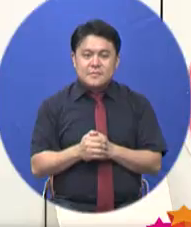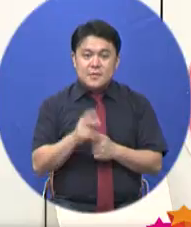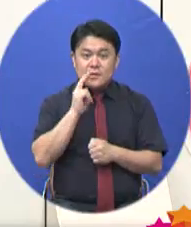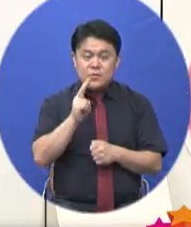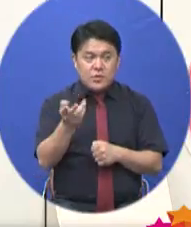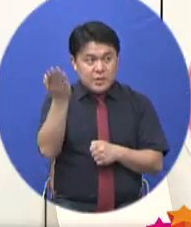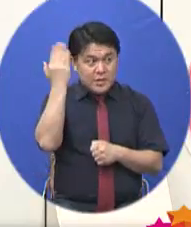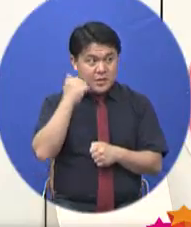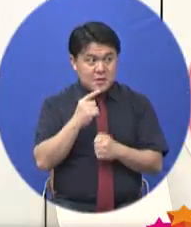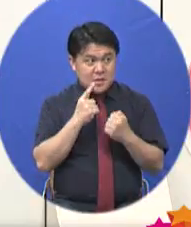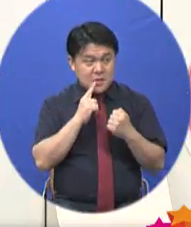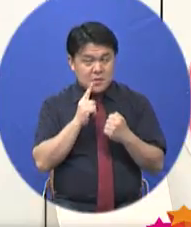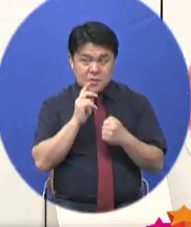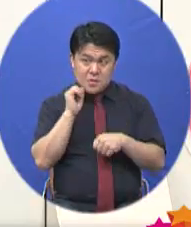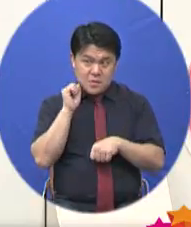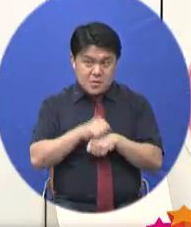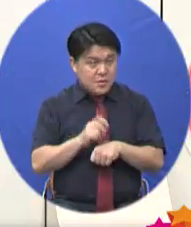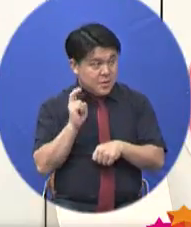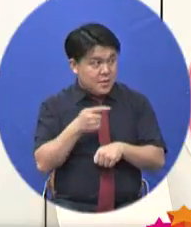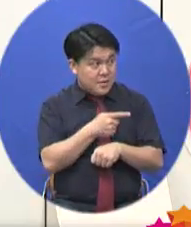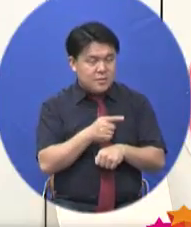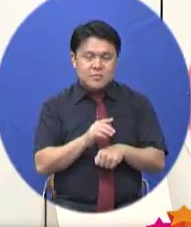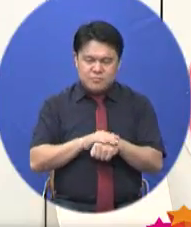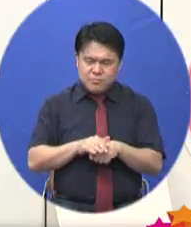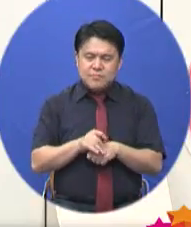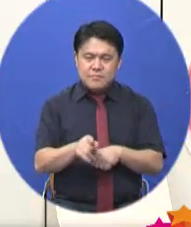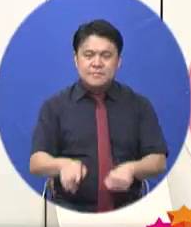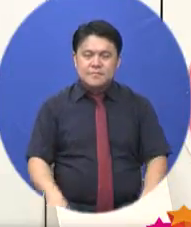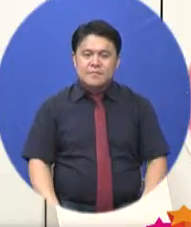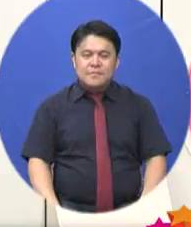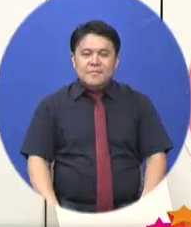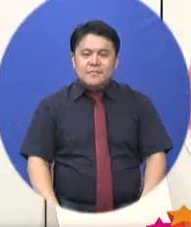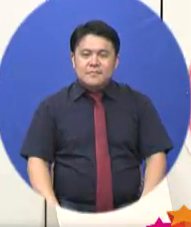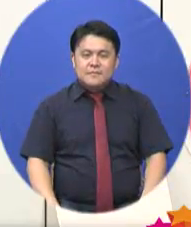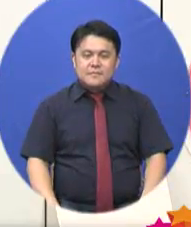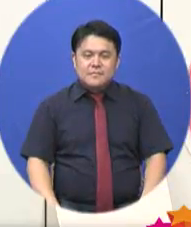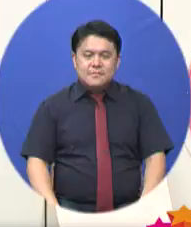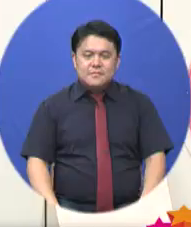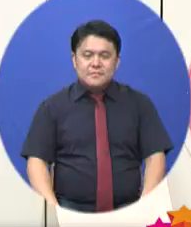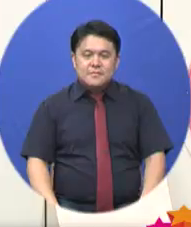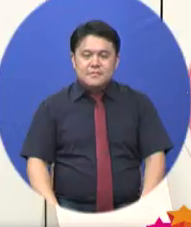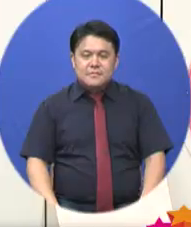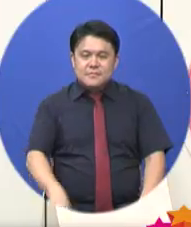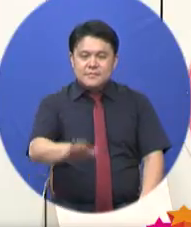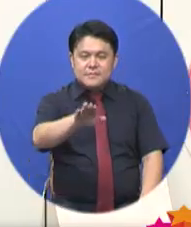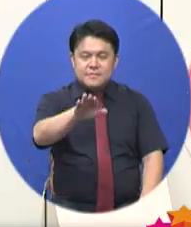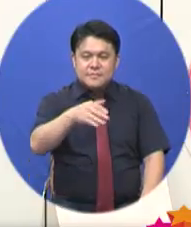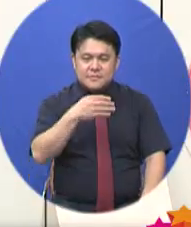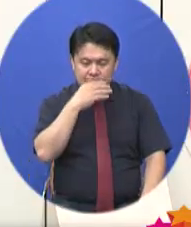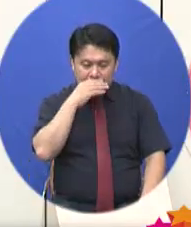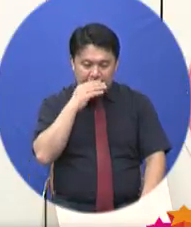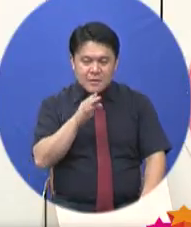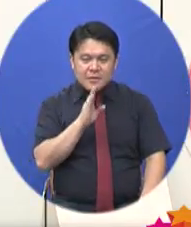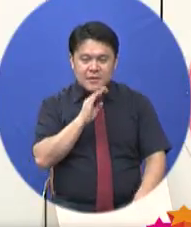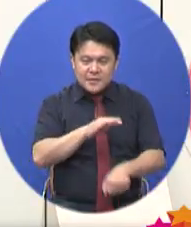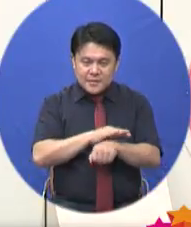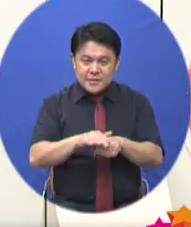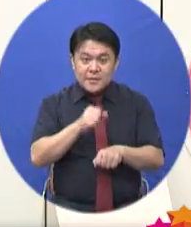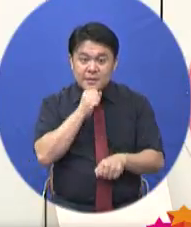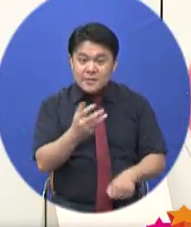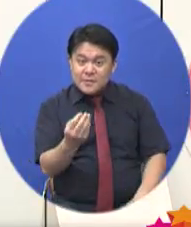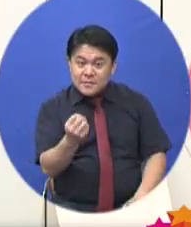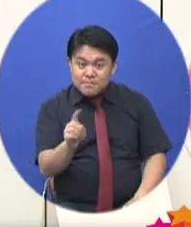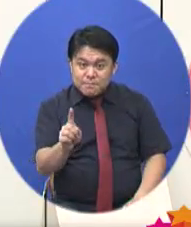들었습니다. 하셨던 분 같죠? 아유, 잘 들었어요. 네. 아주 잘하셨어요. 네, 네. 그러면은 아주 잘하신